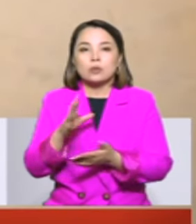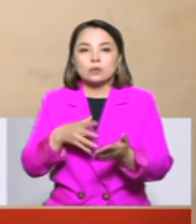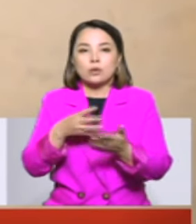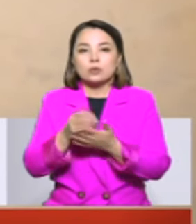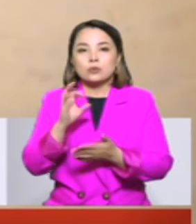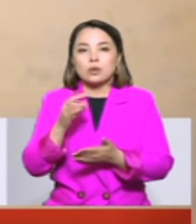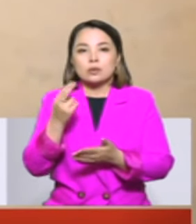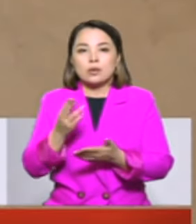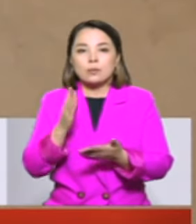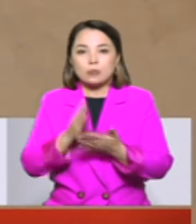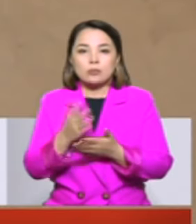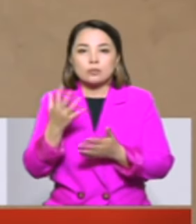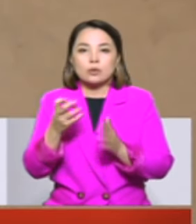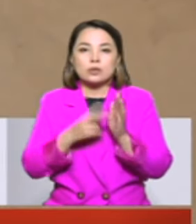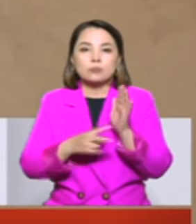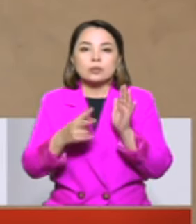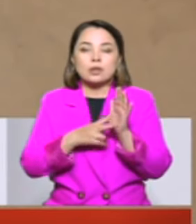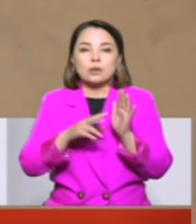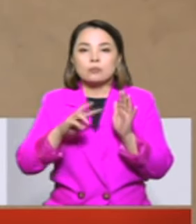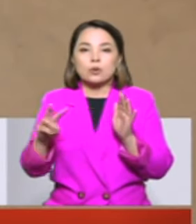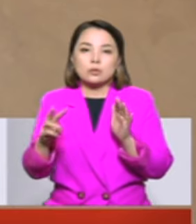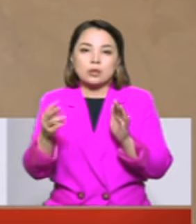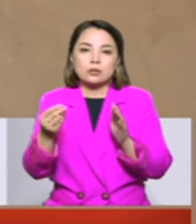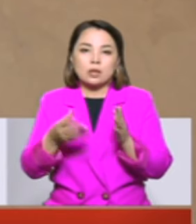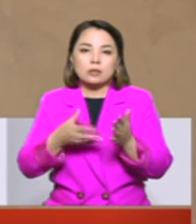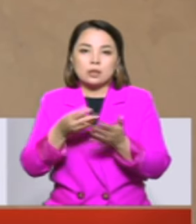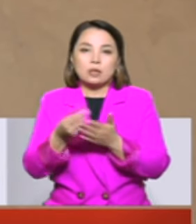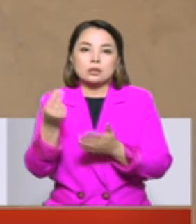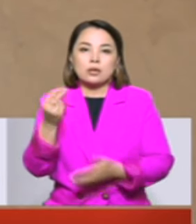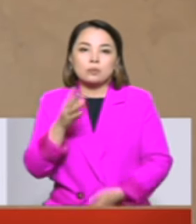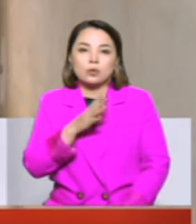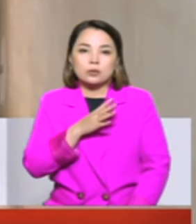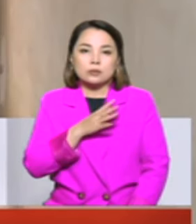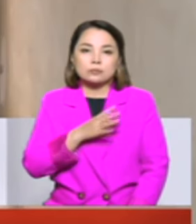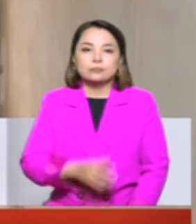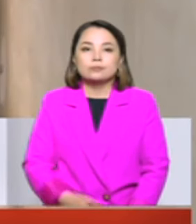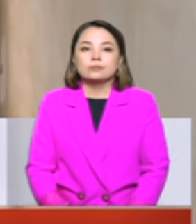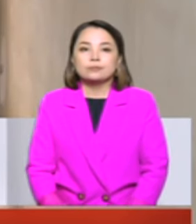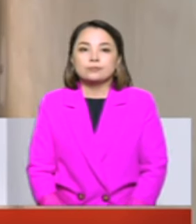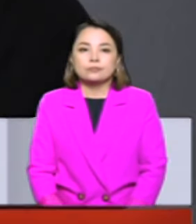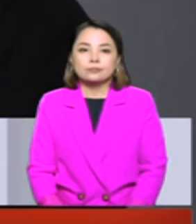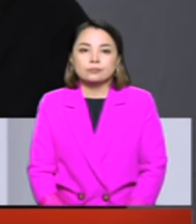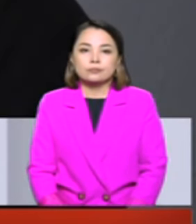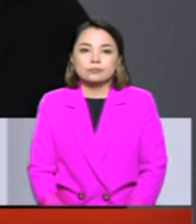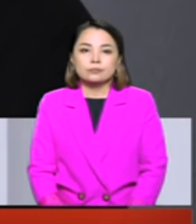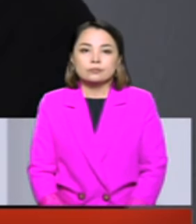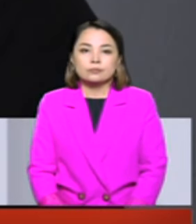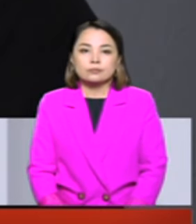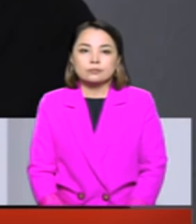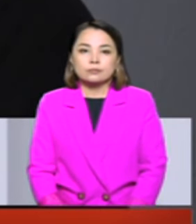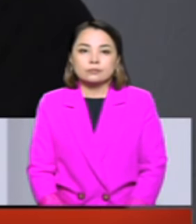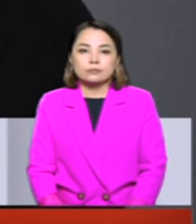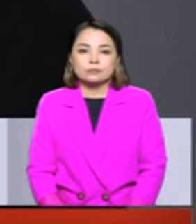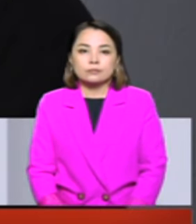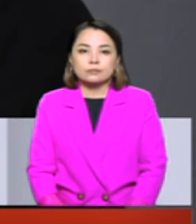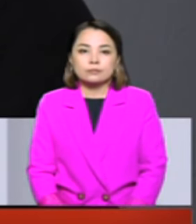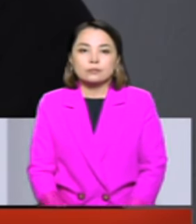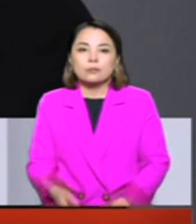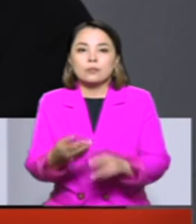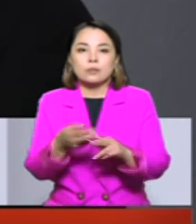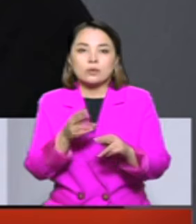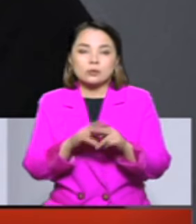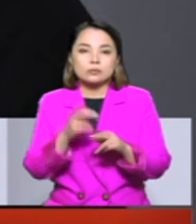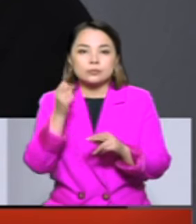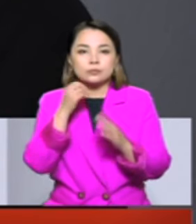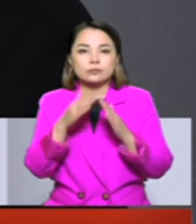алған. Оларға 578 миллионнан астам теңге төленді. Ескілер алғымыз келмеді, өйткені ол да өзі ескіде